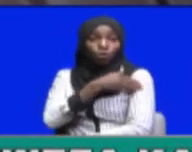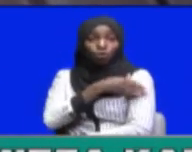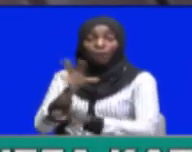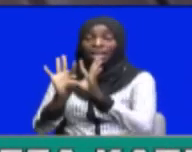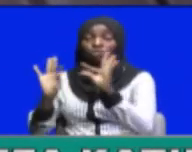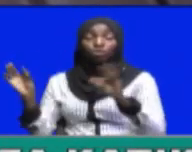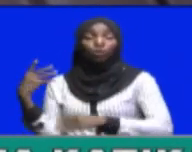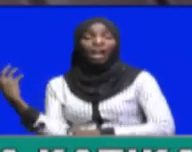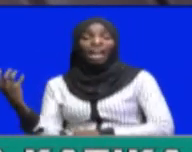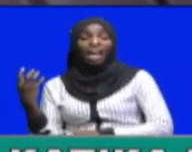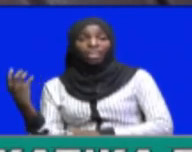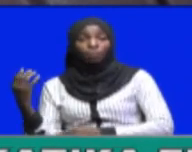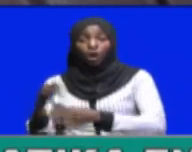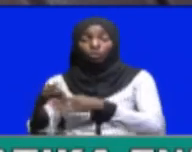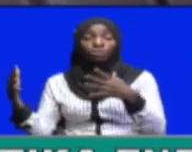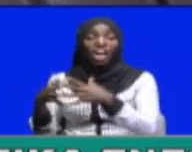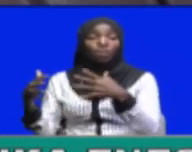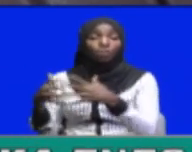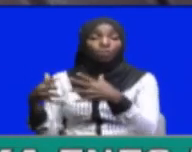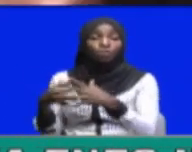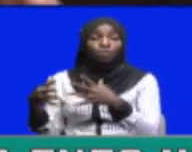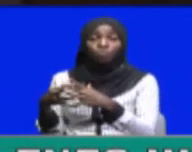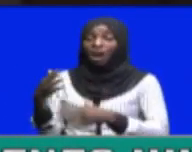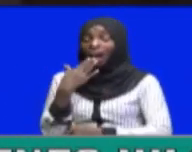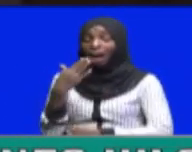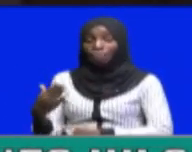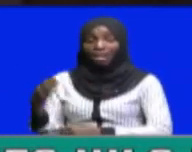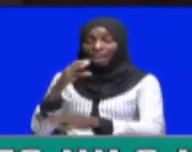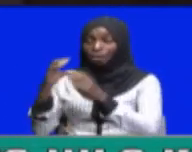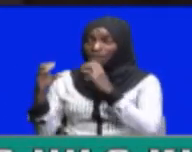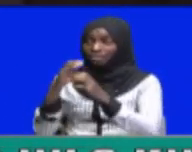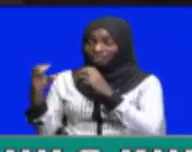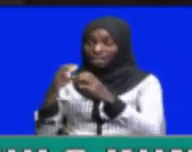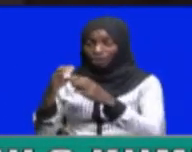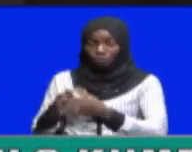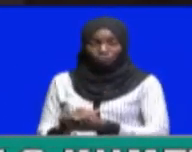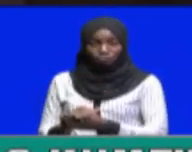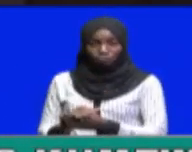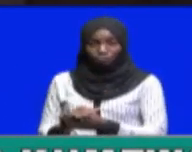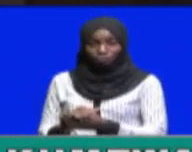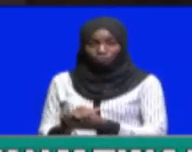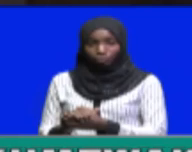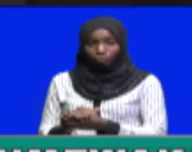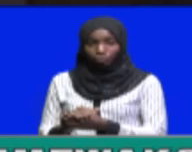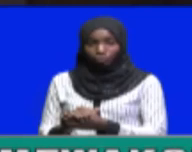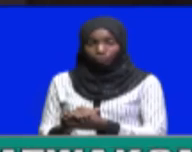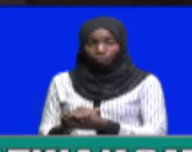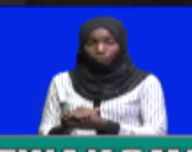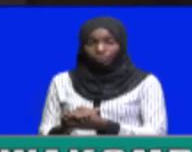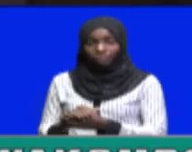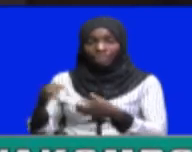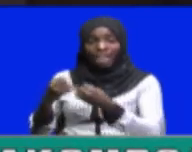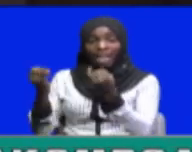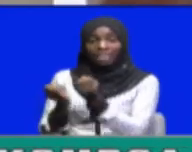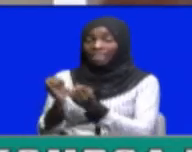kutumia mfumo wa teknolojia ya habari na mawasiliano. Bwana Abdul Majid Musa amesema taasisi hiyo ya kifedha